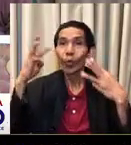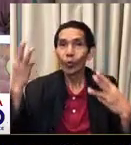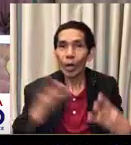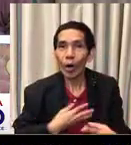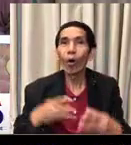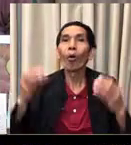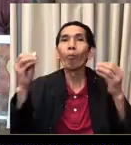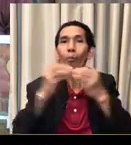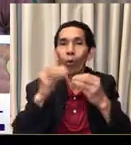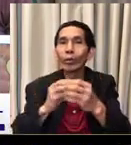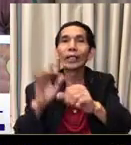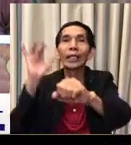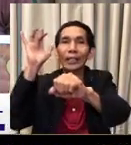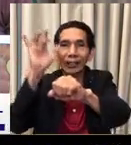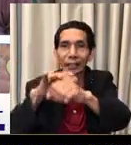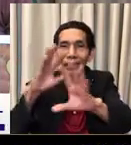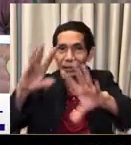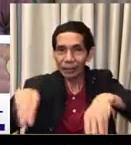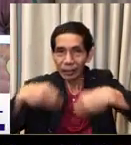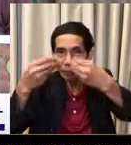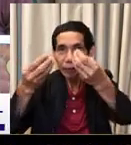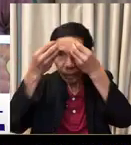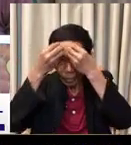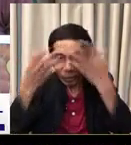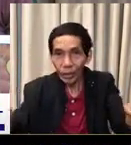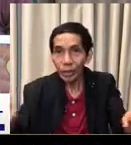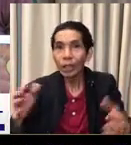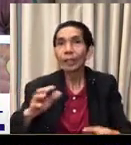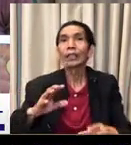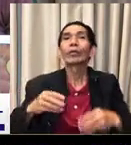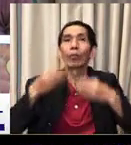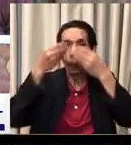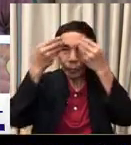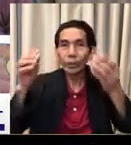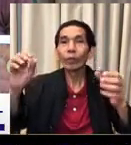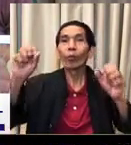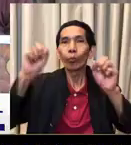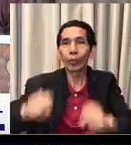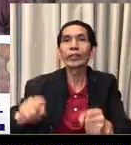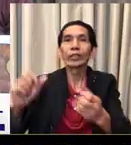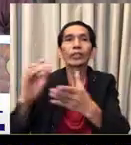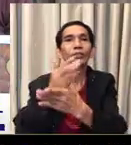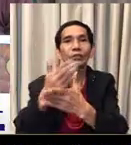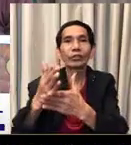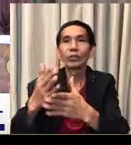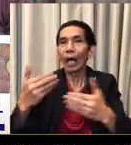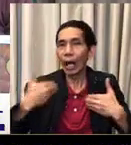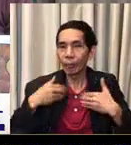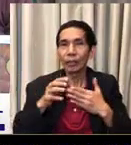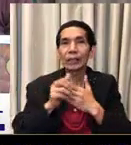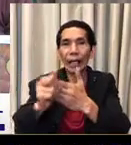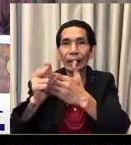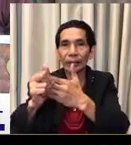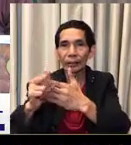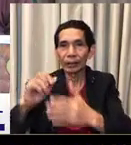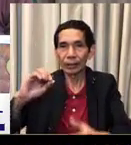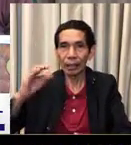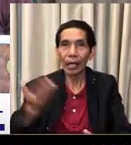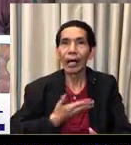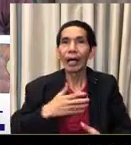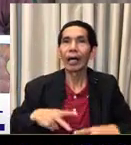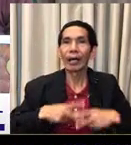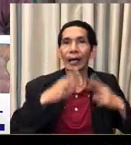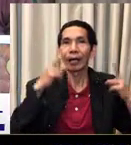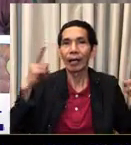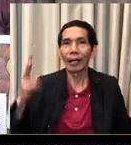maraming nare-reach na naibibigay na impormasyon. At yung impormasyon, pwede nyong i-share. O, at least may guide tayo lahat. Ha? Happy